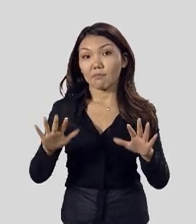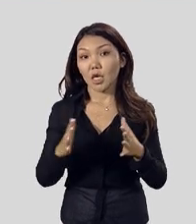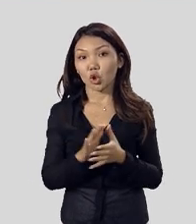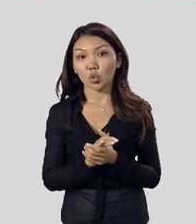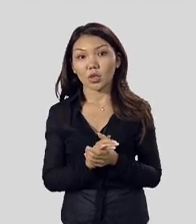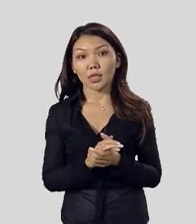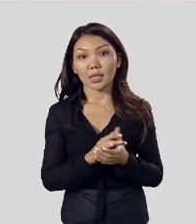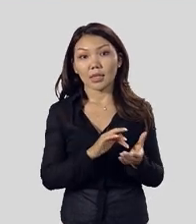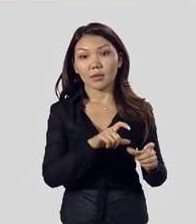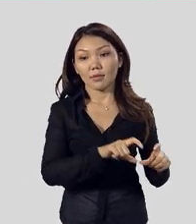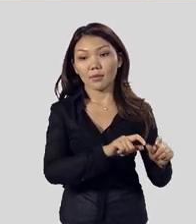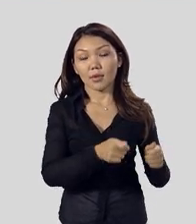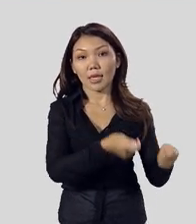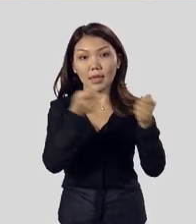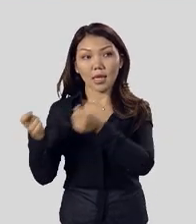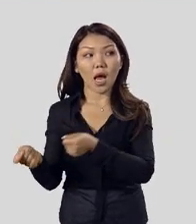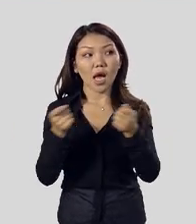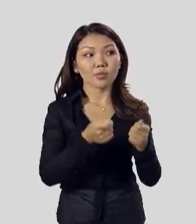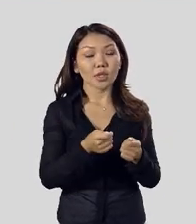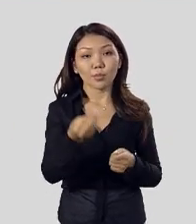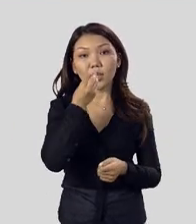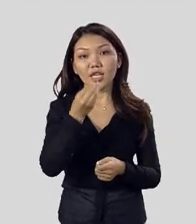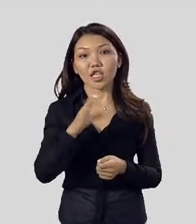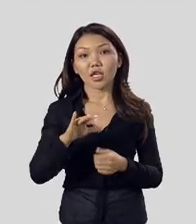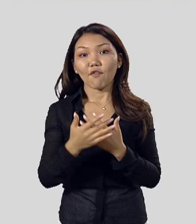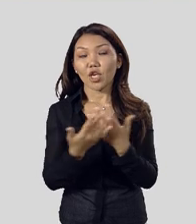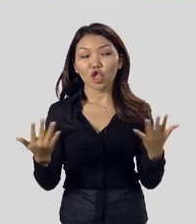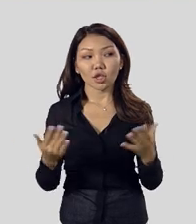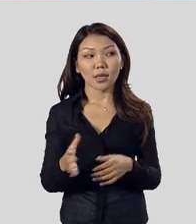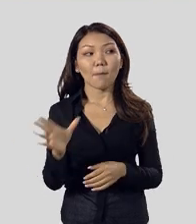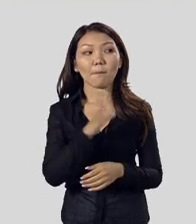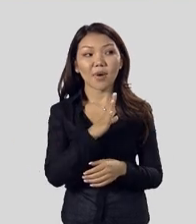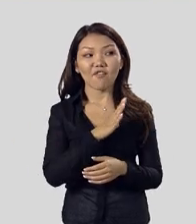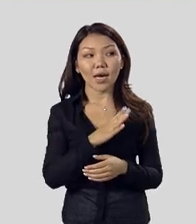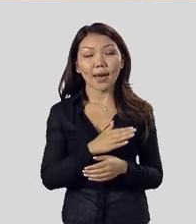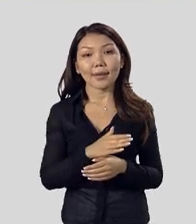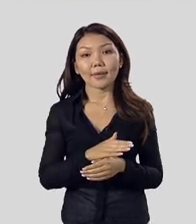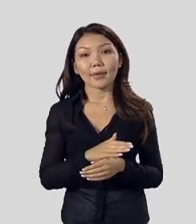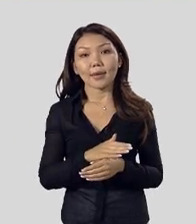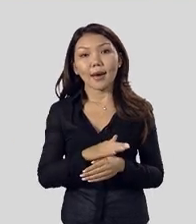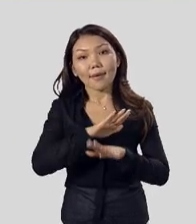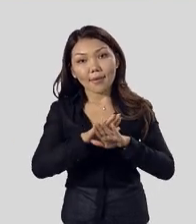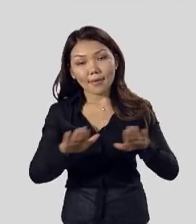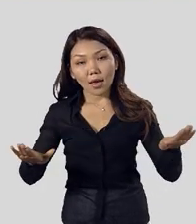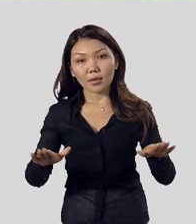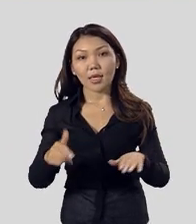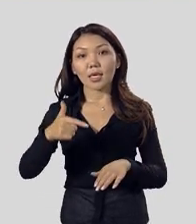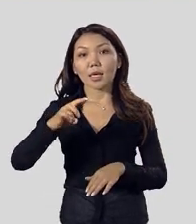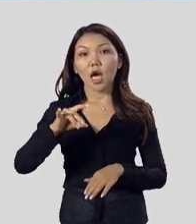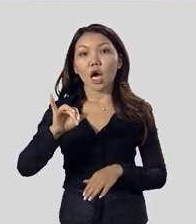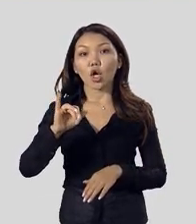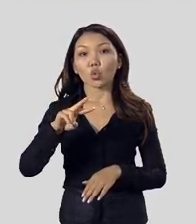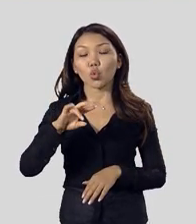веществ эндоплазматическая сеть в клетке бывает гладкая и гранулярный а